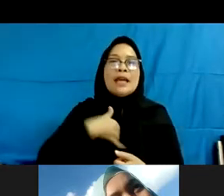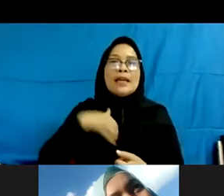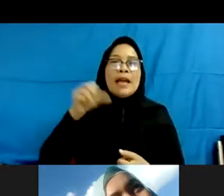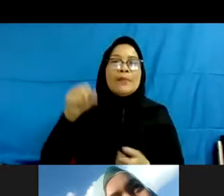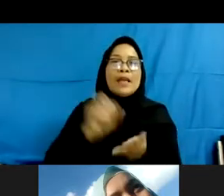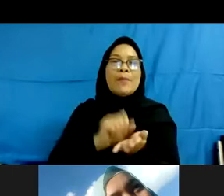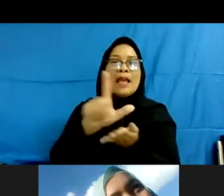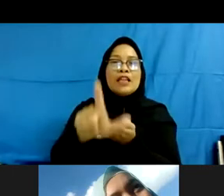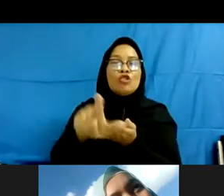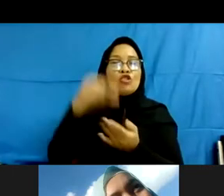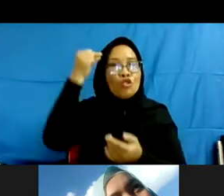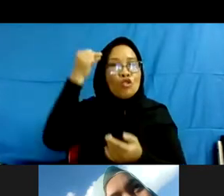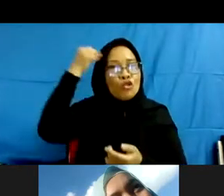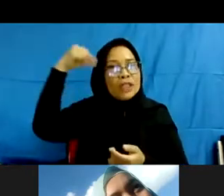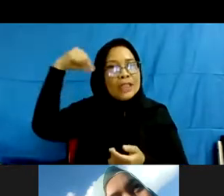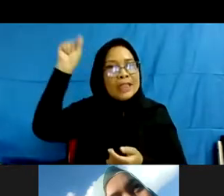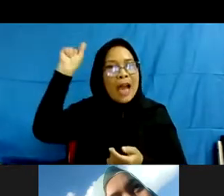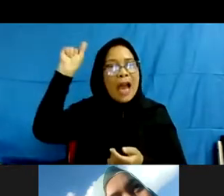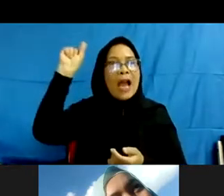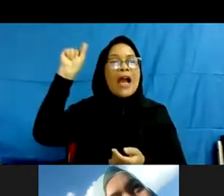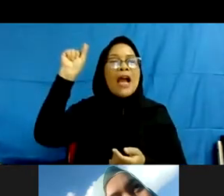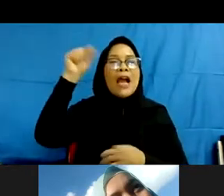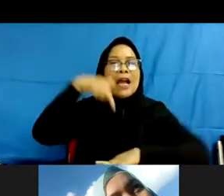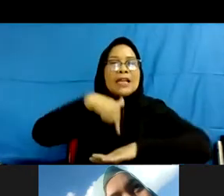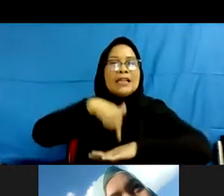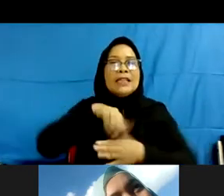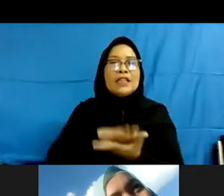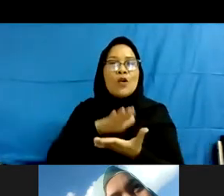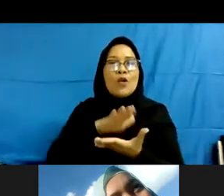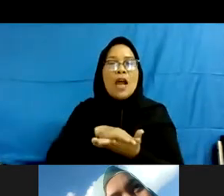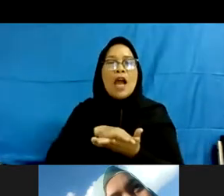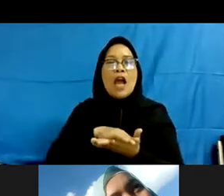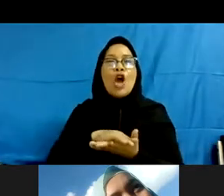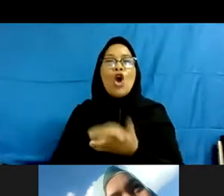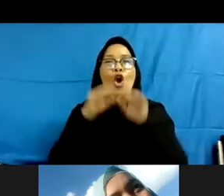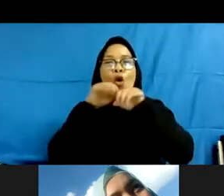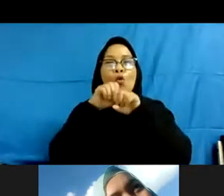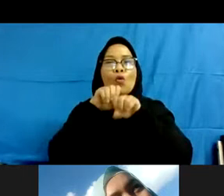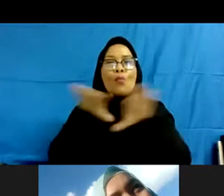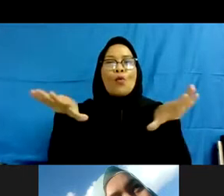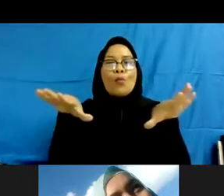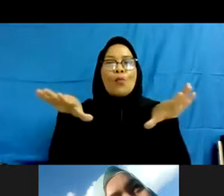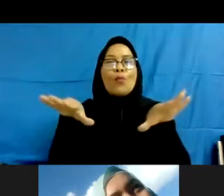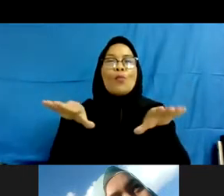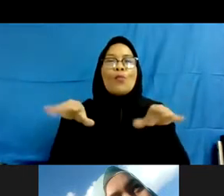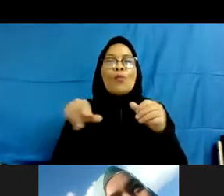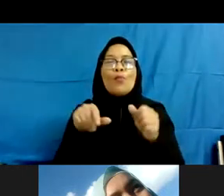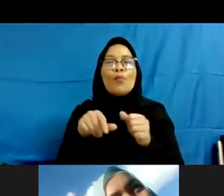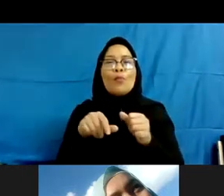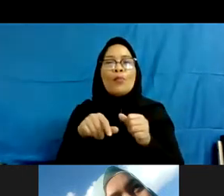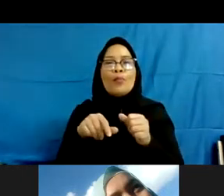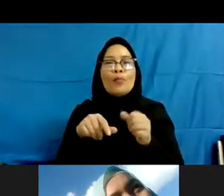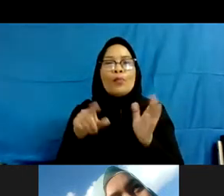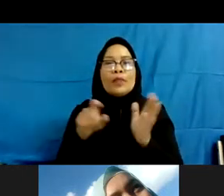lanjut kuliah dari situ, lanjut sekolah dulu. Sekolah tetap di sekolah umum, di sistemnya terpadu waktu itu istilahnya kan